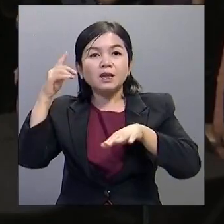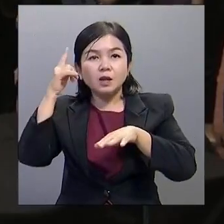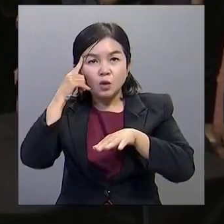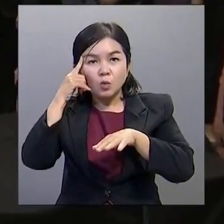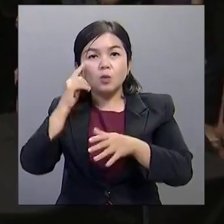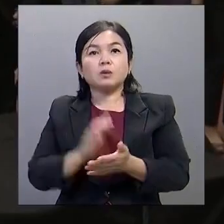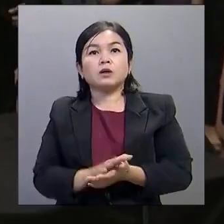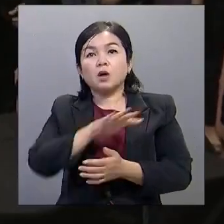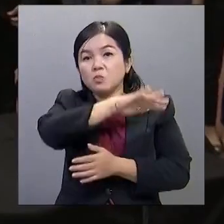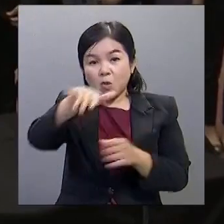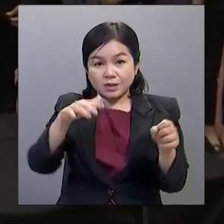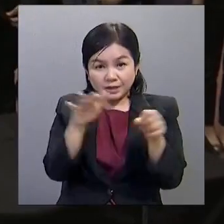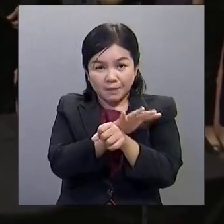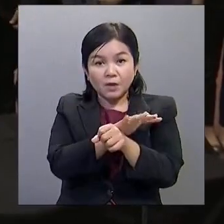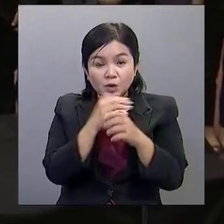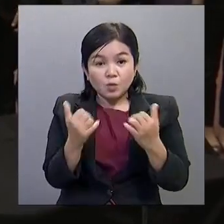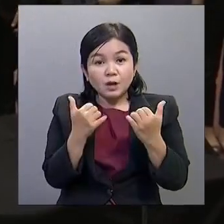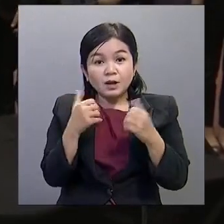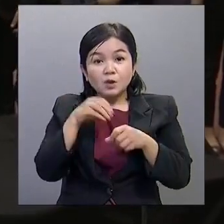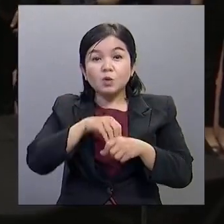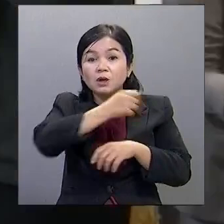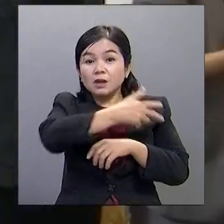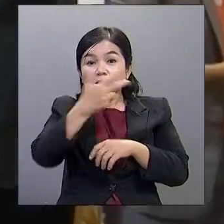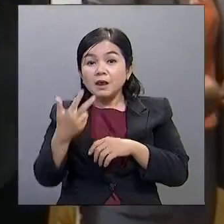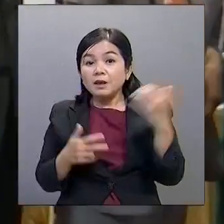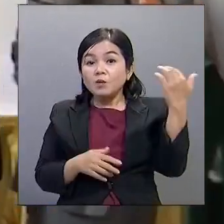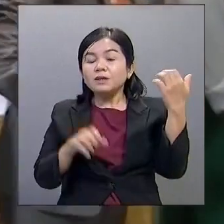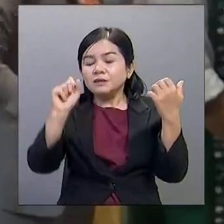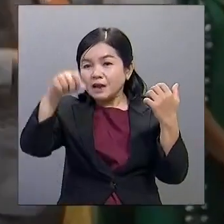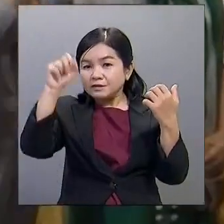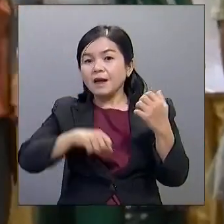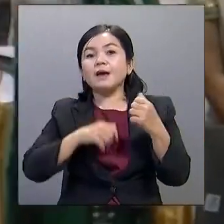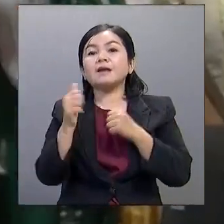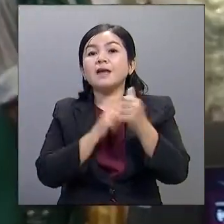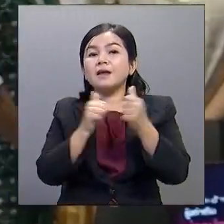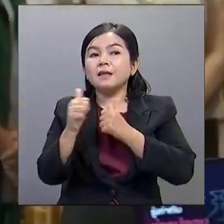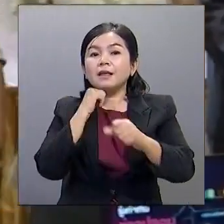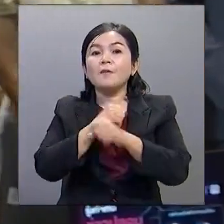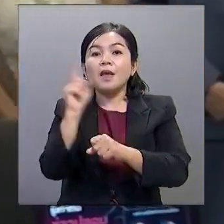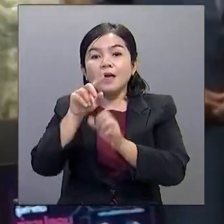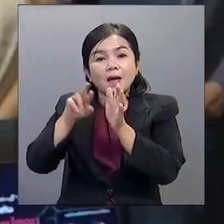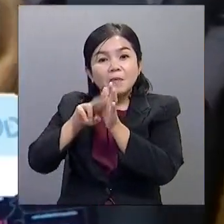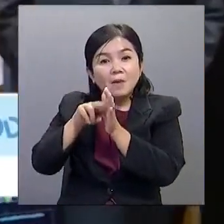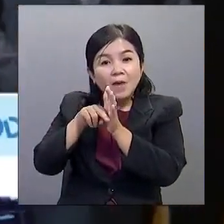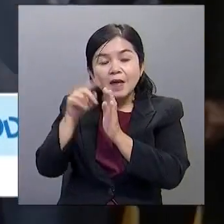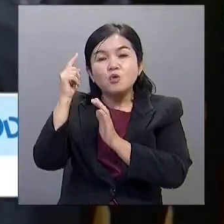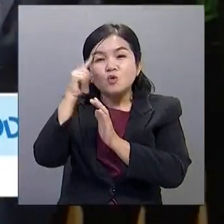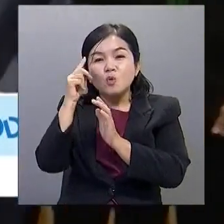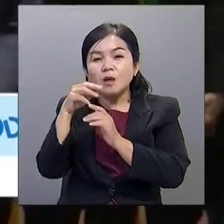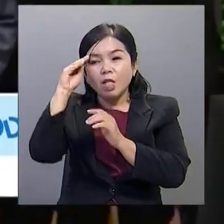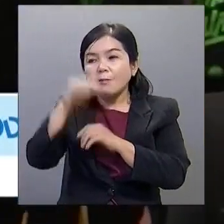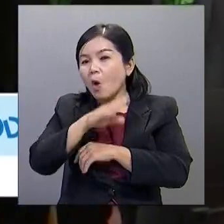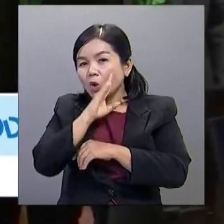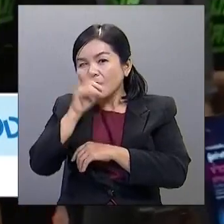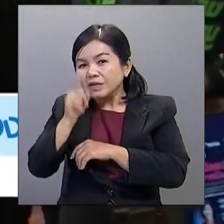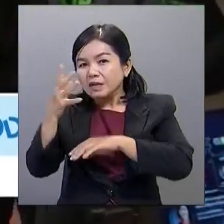นี่ มากันเต็มสตู ที่ออฟฟิศเราเลยนี ่ใช่แล้วมีการจัดประกวดการผลิตสื่อ TikTok รู้เท่าทันข่าวปลอมทาง